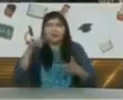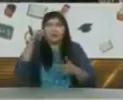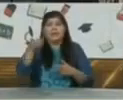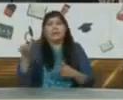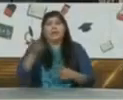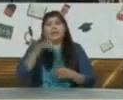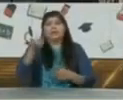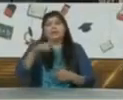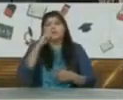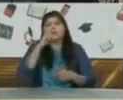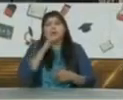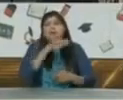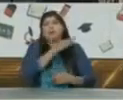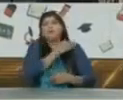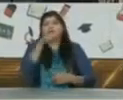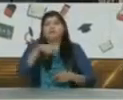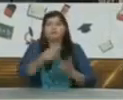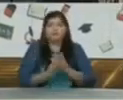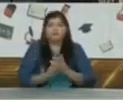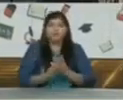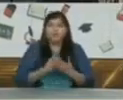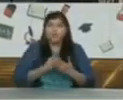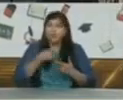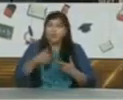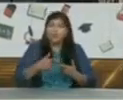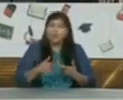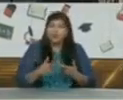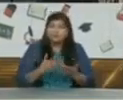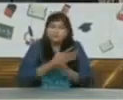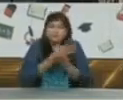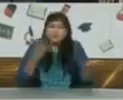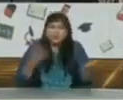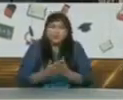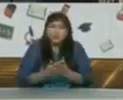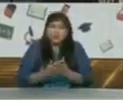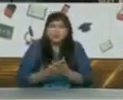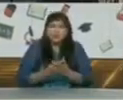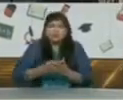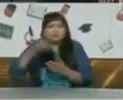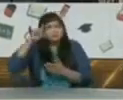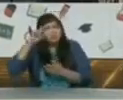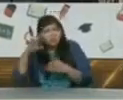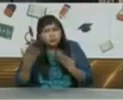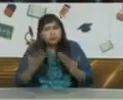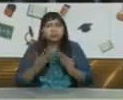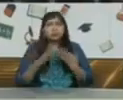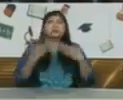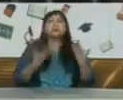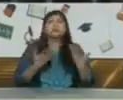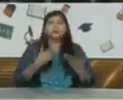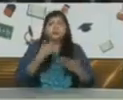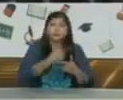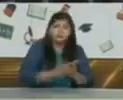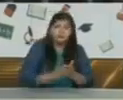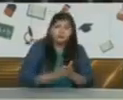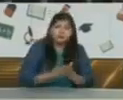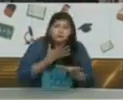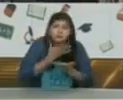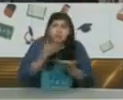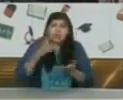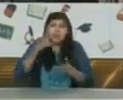है। हम आवश्यकता से अधिक ओवर कॉन्शियस हो जाते हैं, हम थोड़े ज्यादा